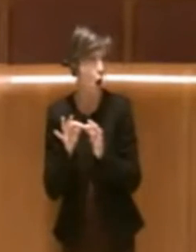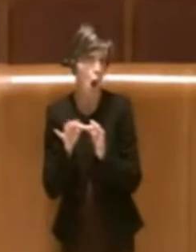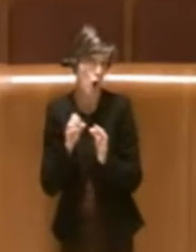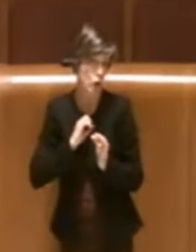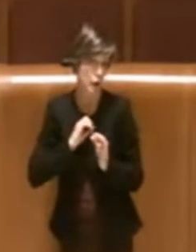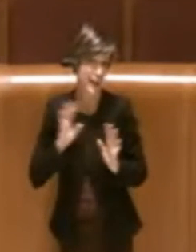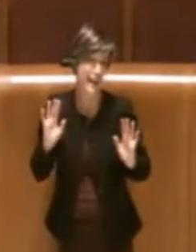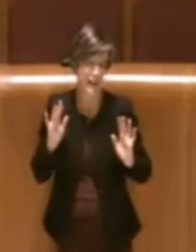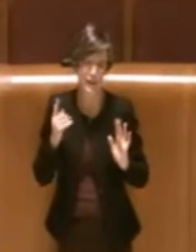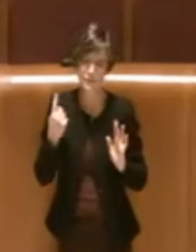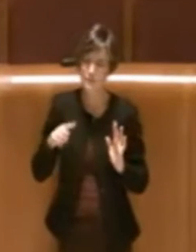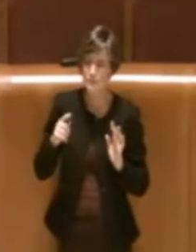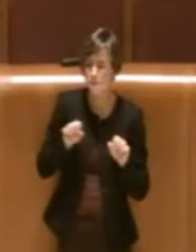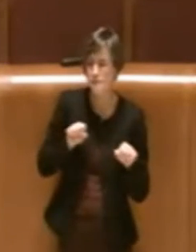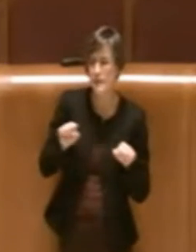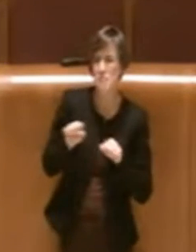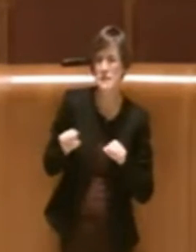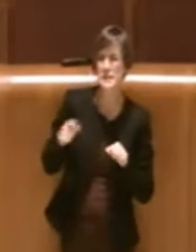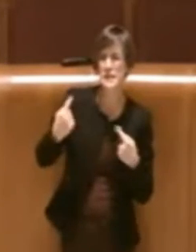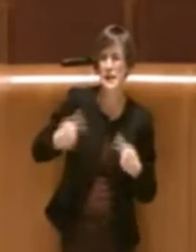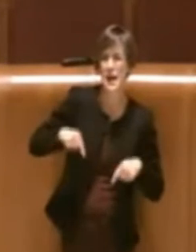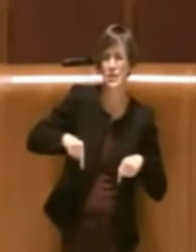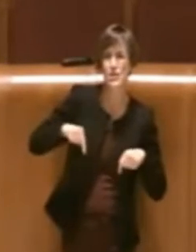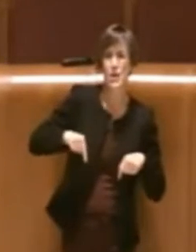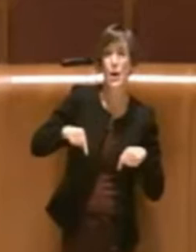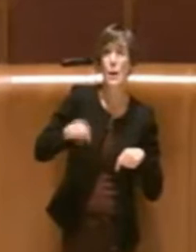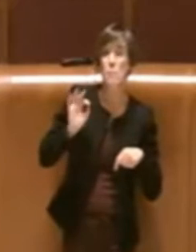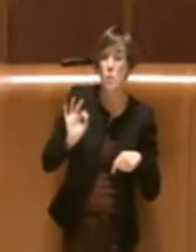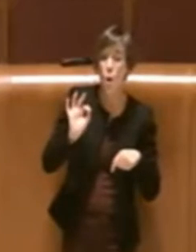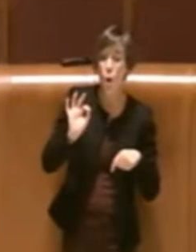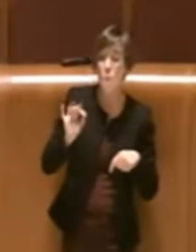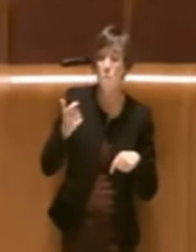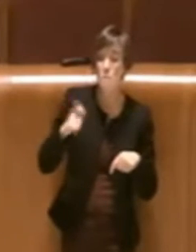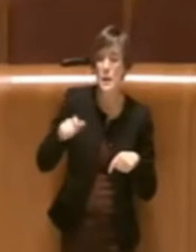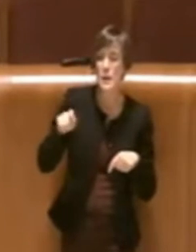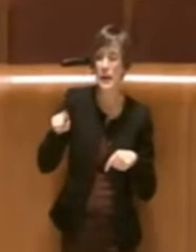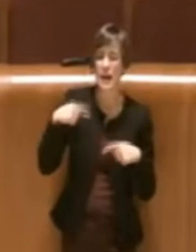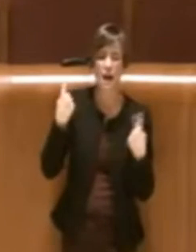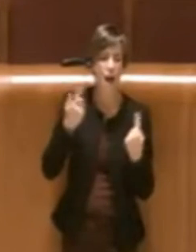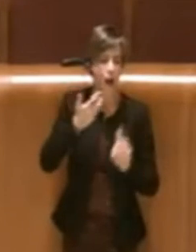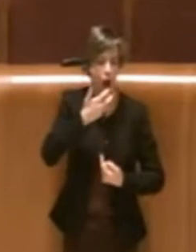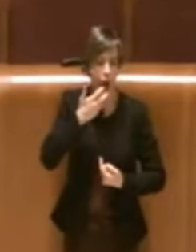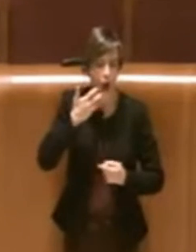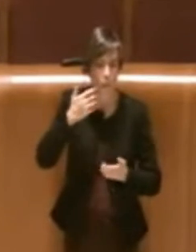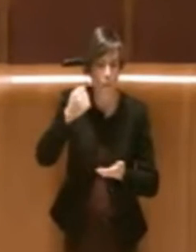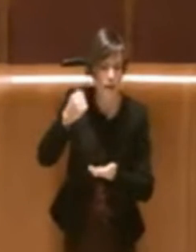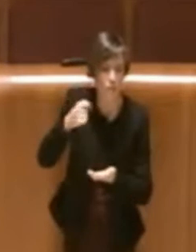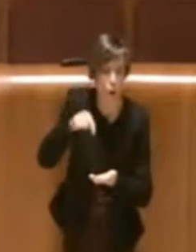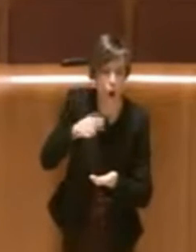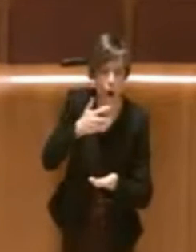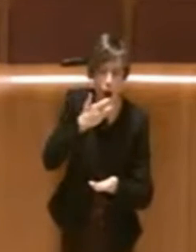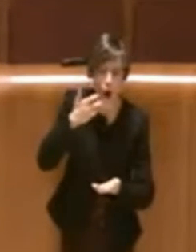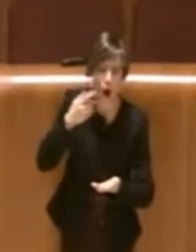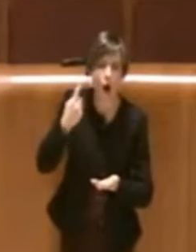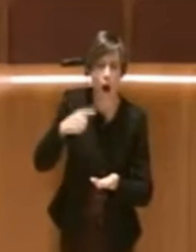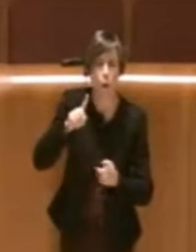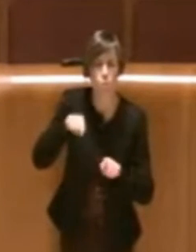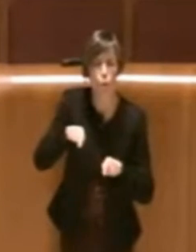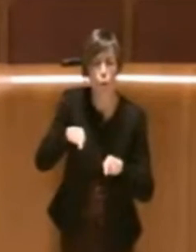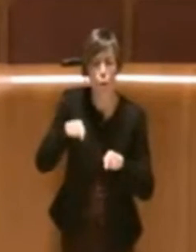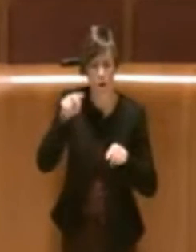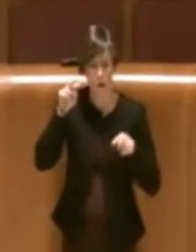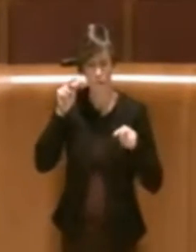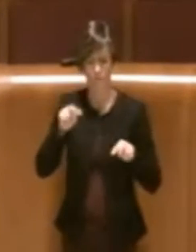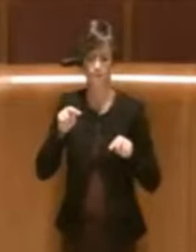che l'amministrazione, proprio perché ha a cuore il suo patrimonio, ma soprattutto perché ha come suo